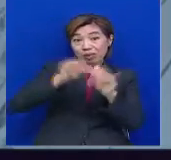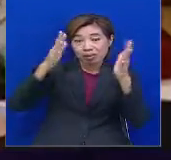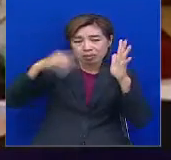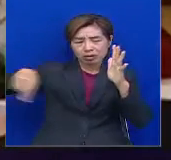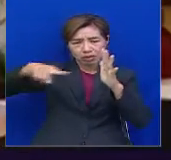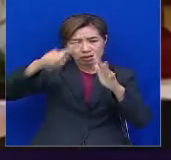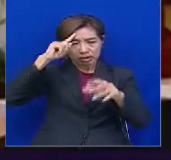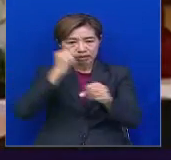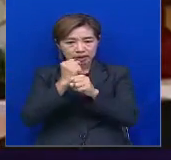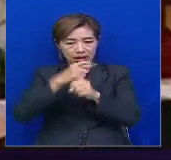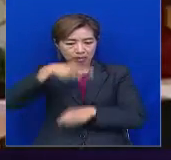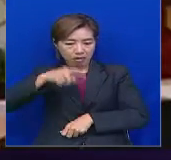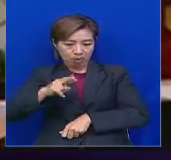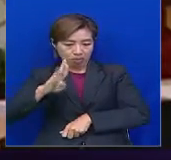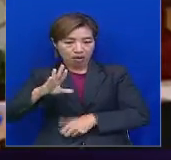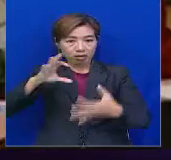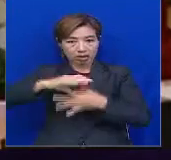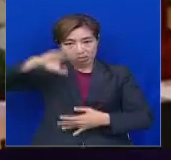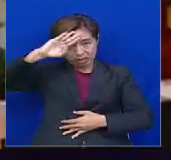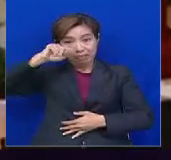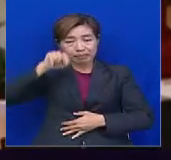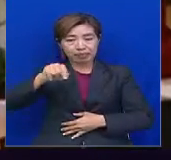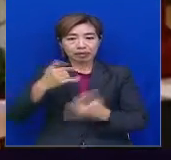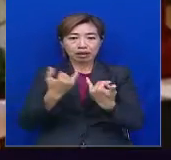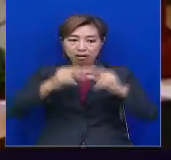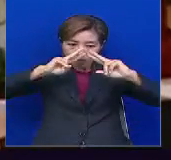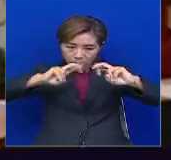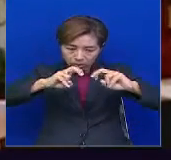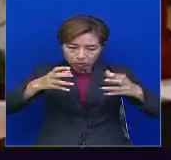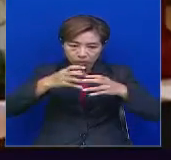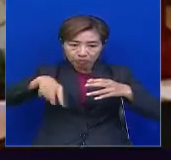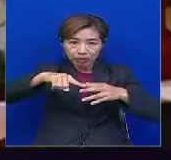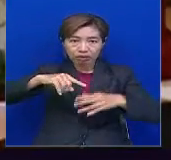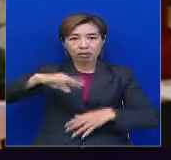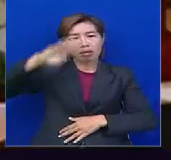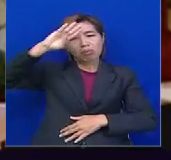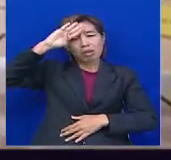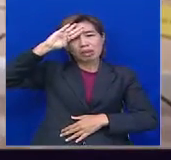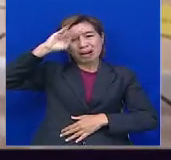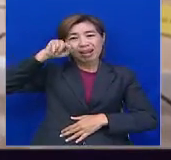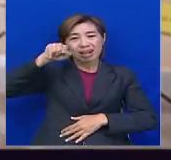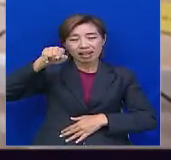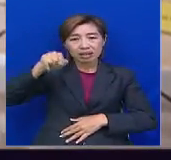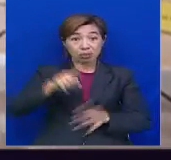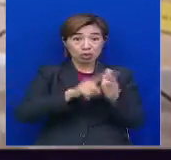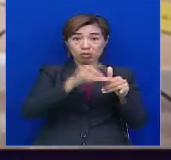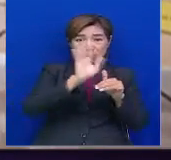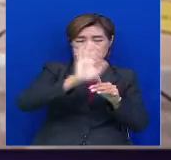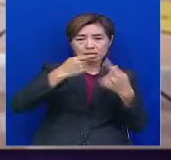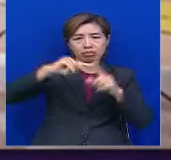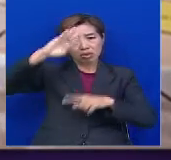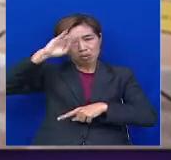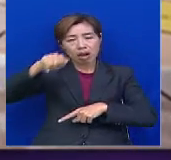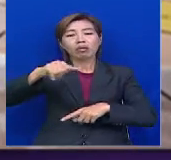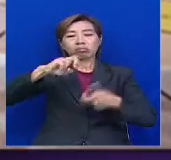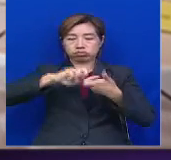การจัดทําร่างพรบ.โรคไม่ติดต่อจากการศึกษาพบว่ากลุ่มโรคไม่ติดต่อเป็นปัญหาสุขภาพอันดับหนึ่งของโลกและอันดับหนึ่งของประ